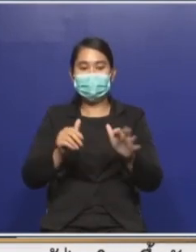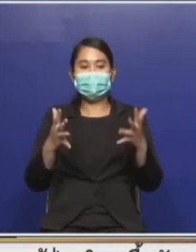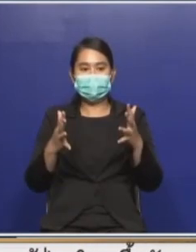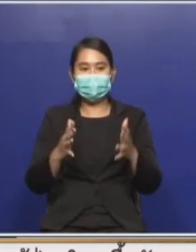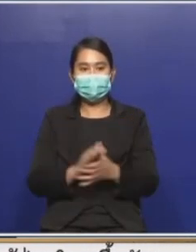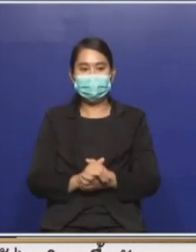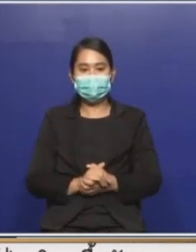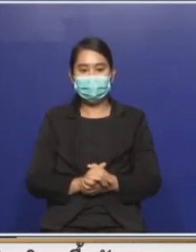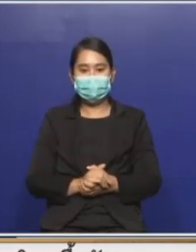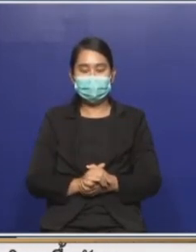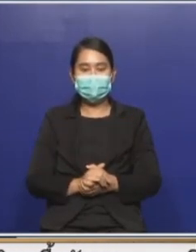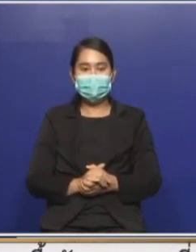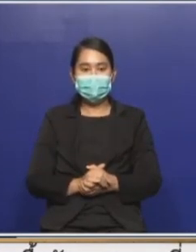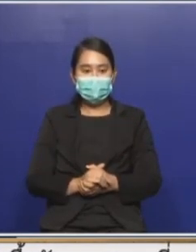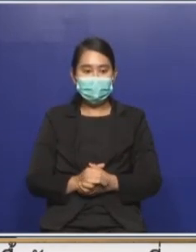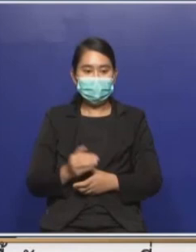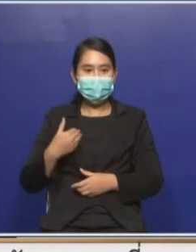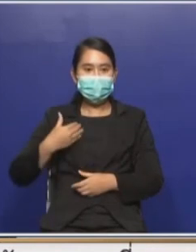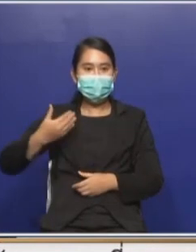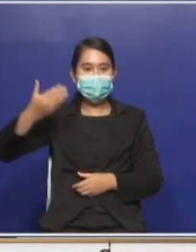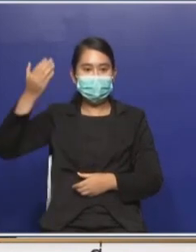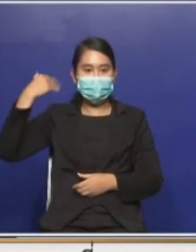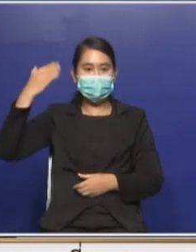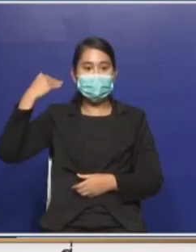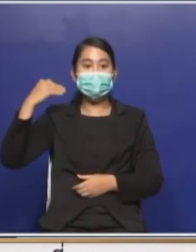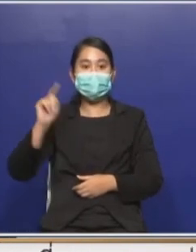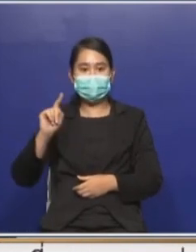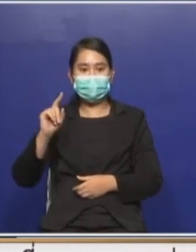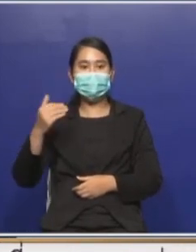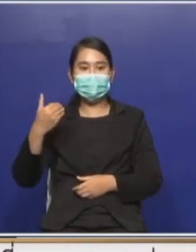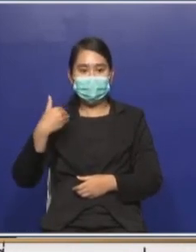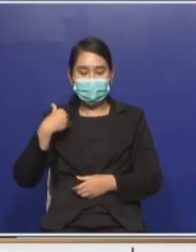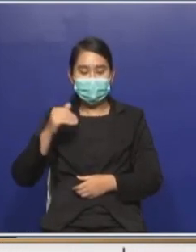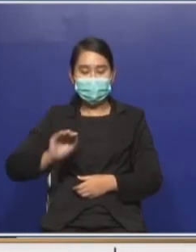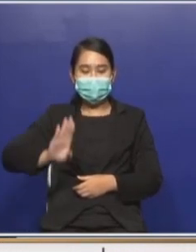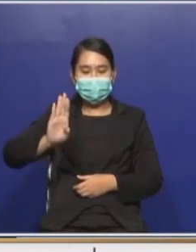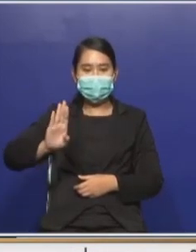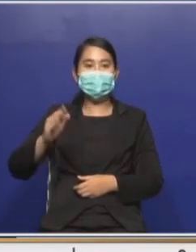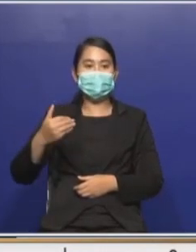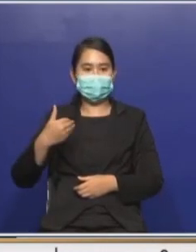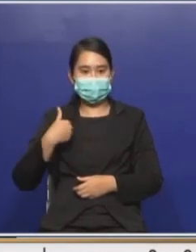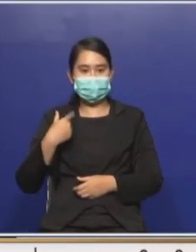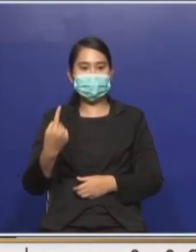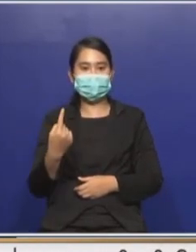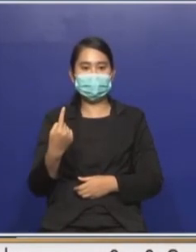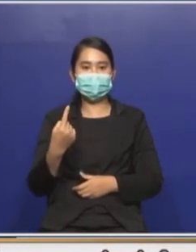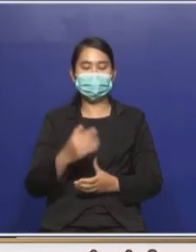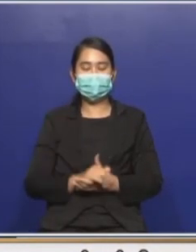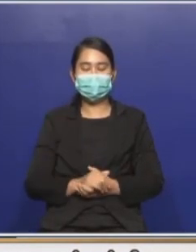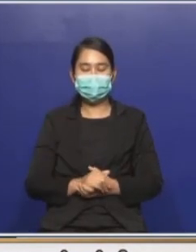การขายครั้งก่อนหน้านี้ก็คือมี e-auction ครั้งนี้มีบริษัทเดียวไม่มี e-auction